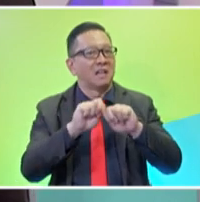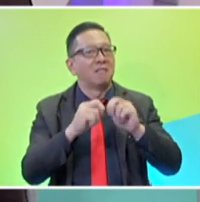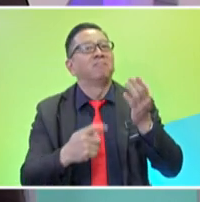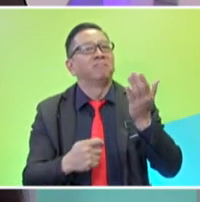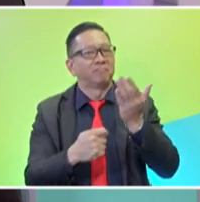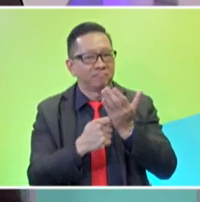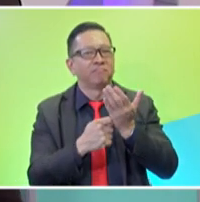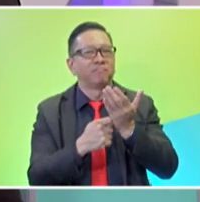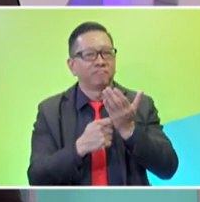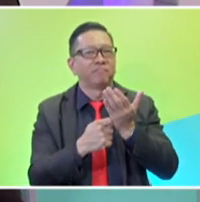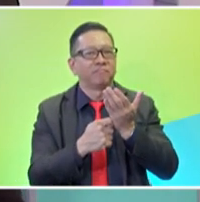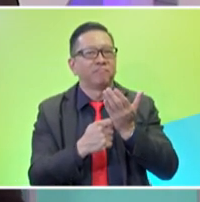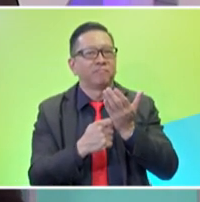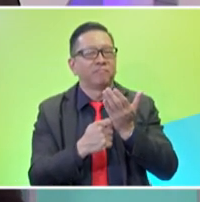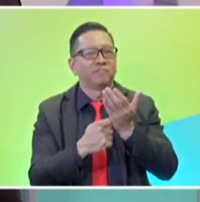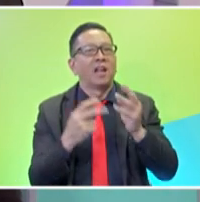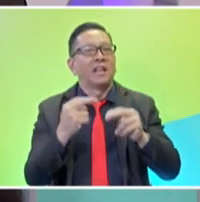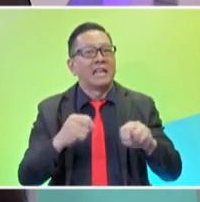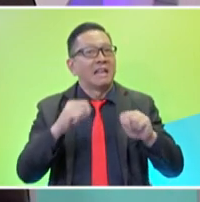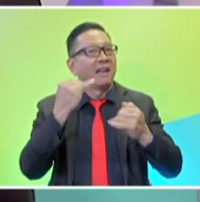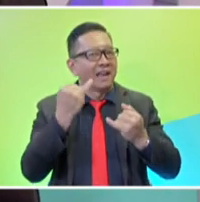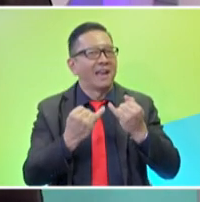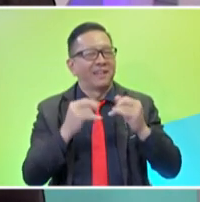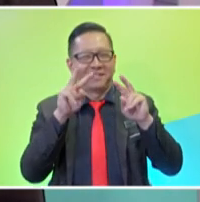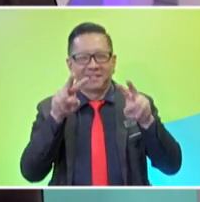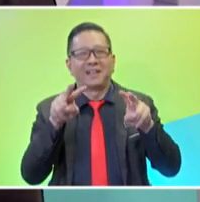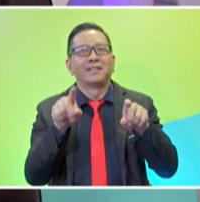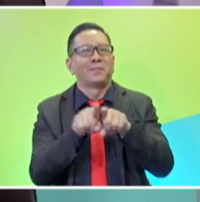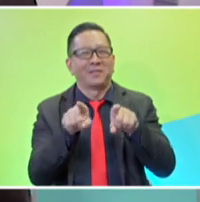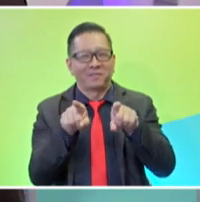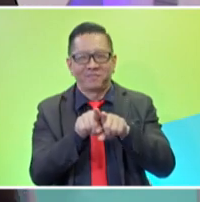itu kita akan nilai daripada akhir nanti pembelajaran